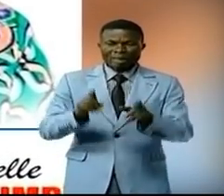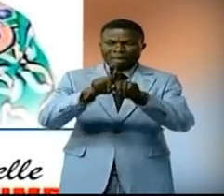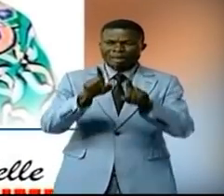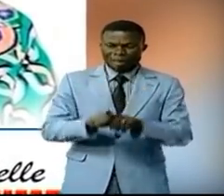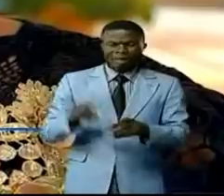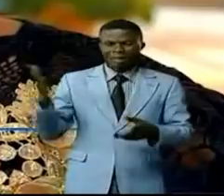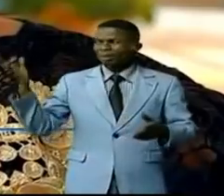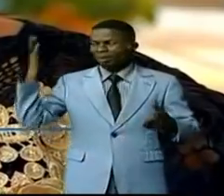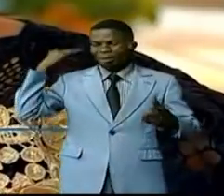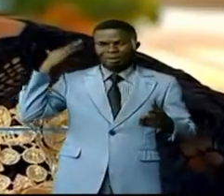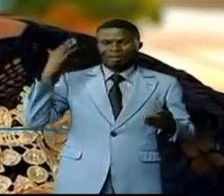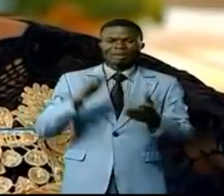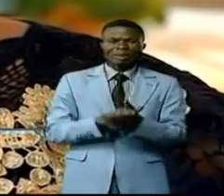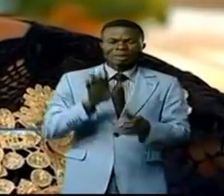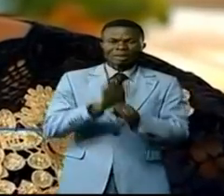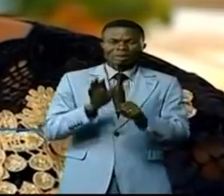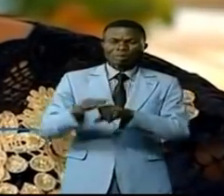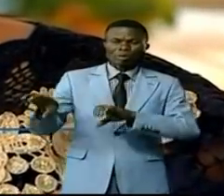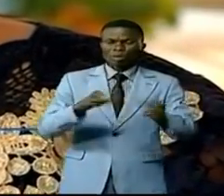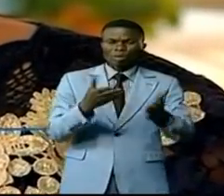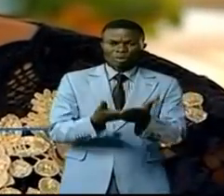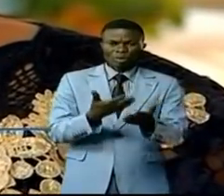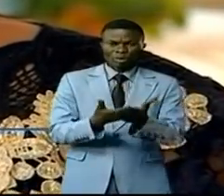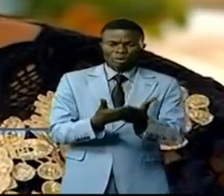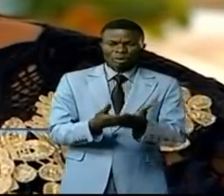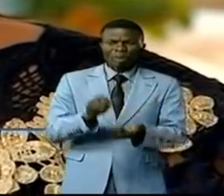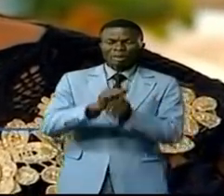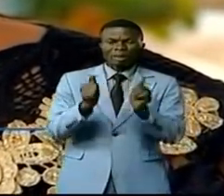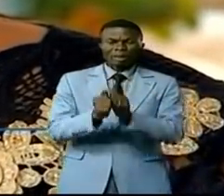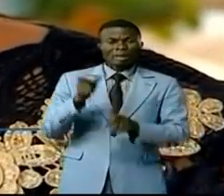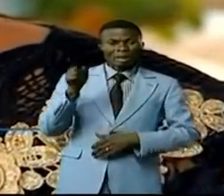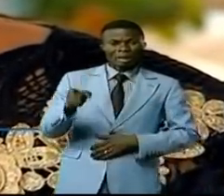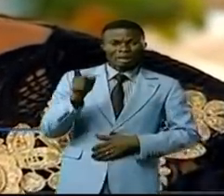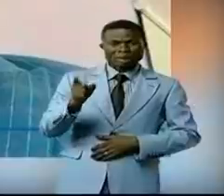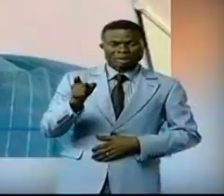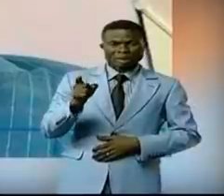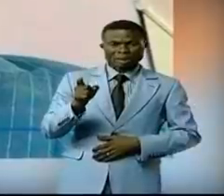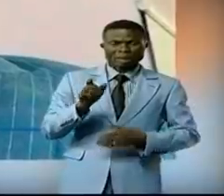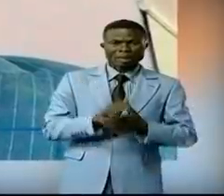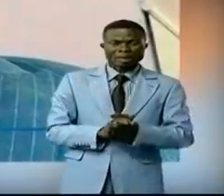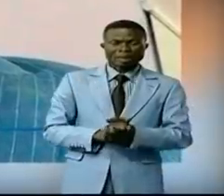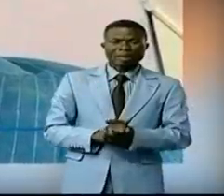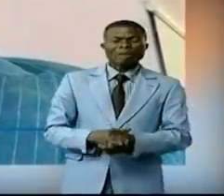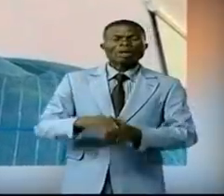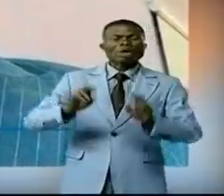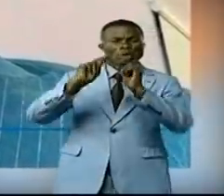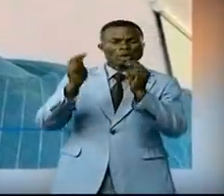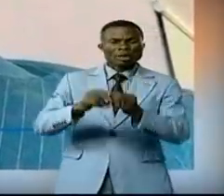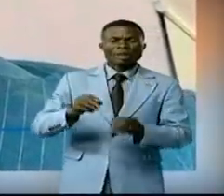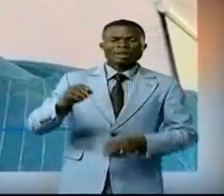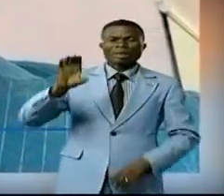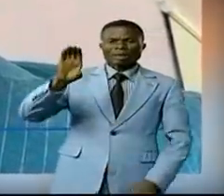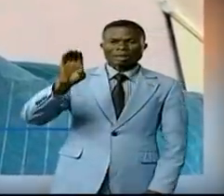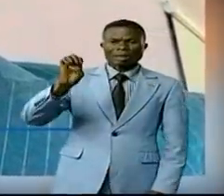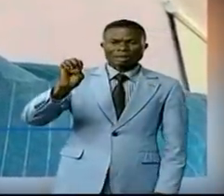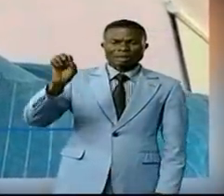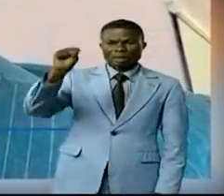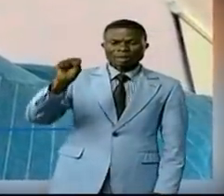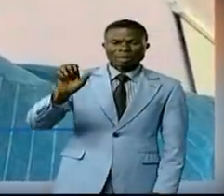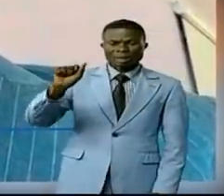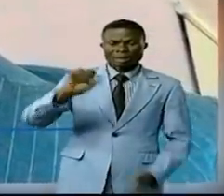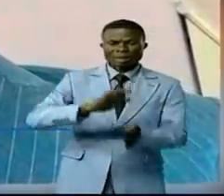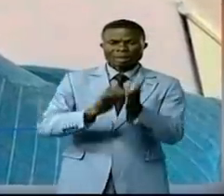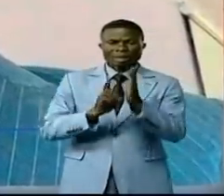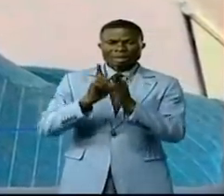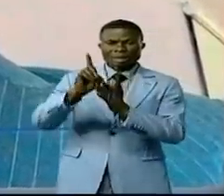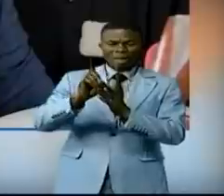Maïndombé, province aux multiples ressources, voient une dame à sa tête, Rita Bola. César Limbaya va relever les défis du développement